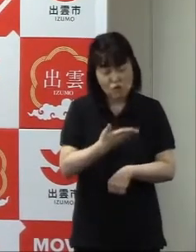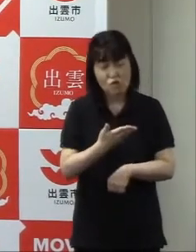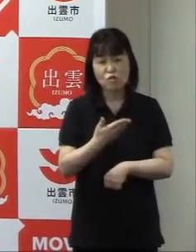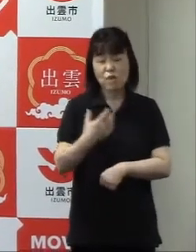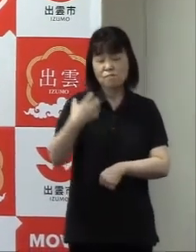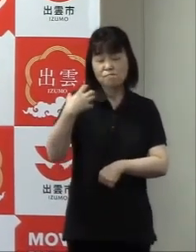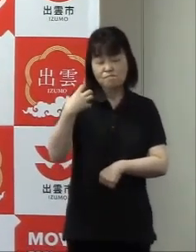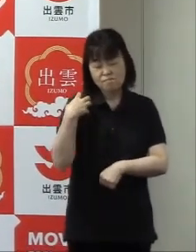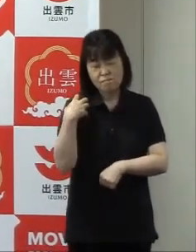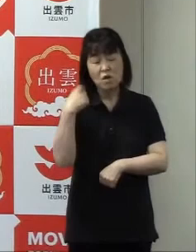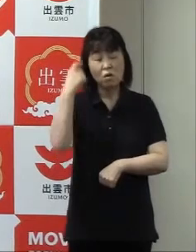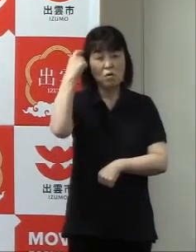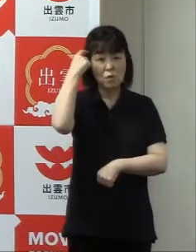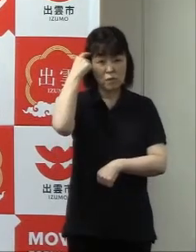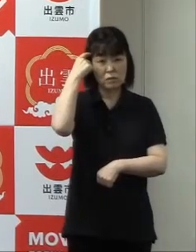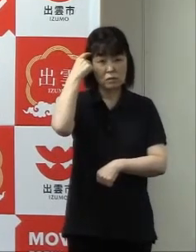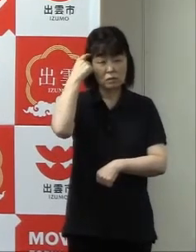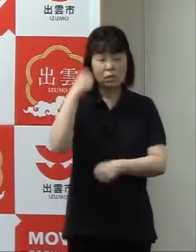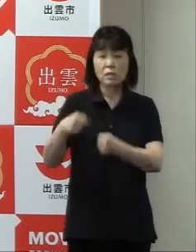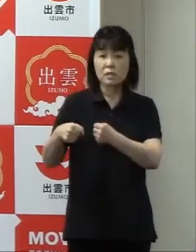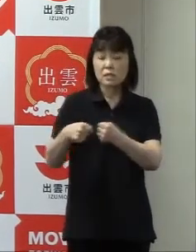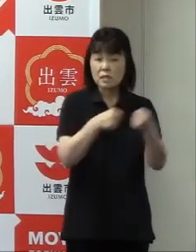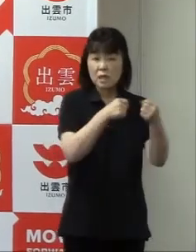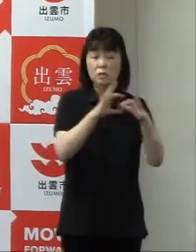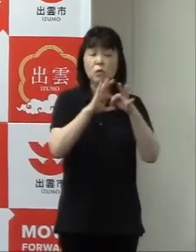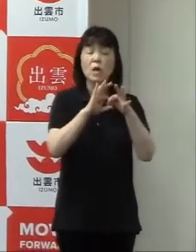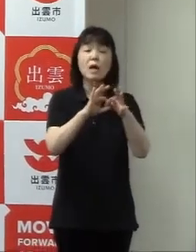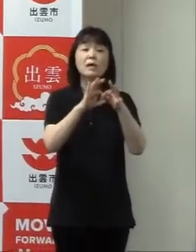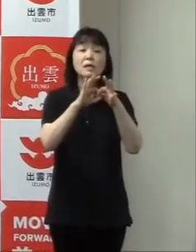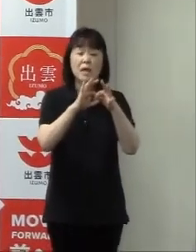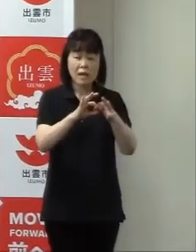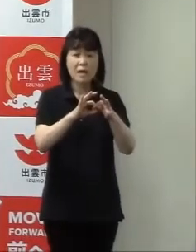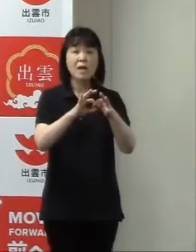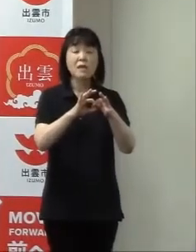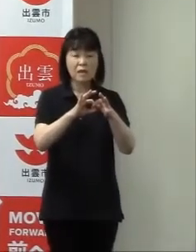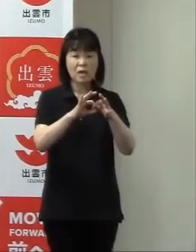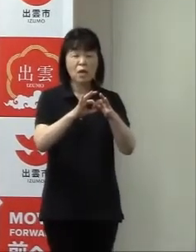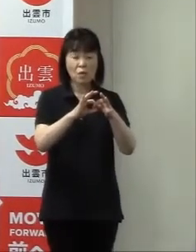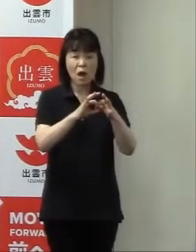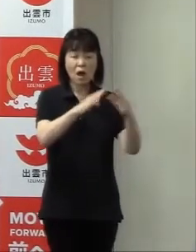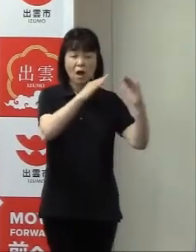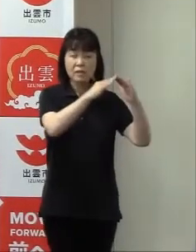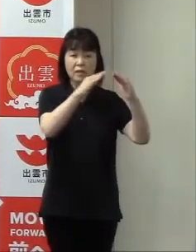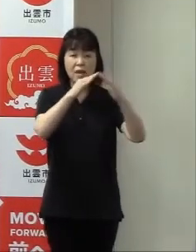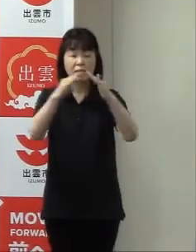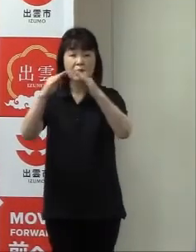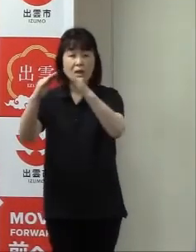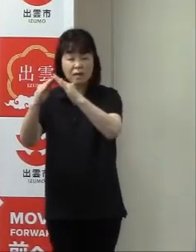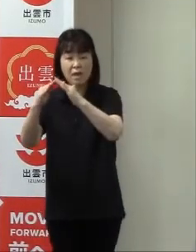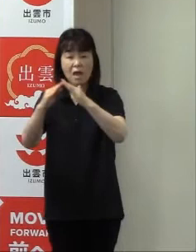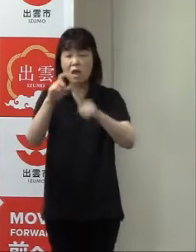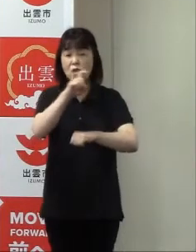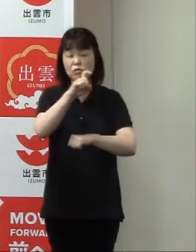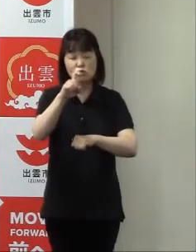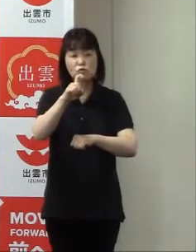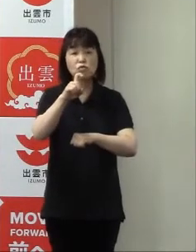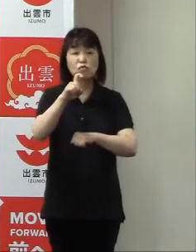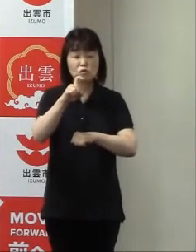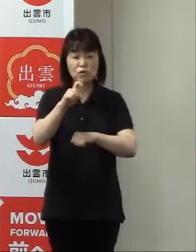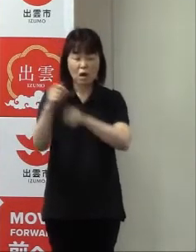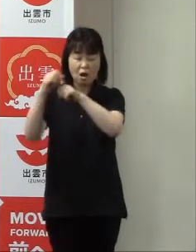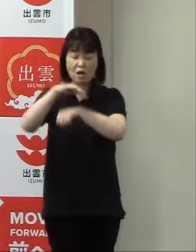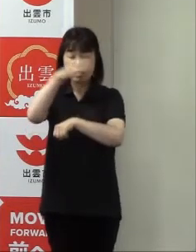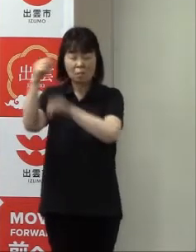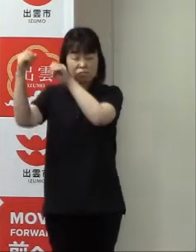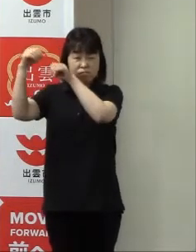。避難の関係では近隣の10世帯に地滑りの恐れがあるとの判断から避難の呼び